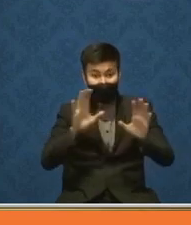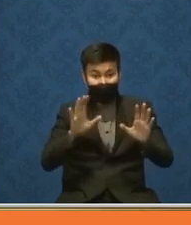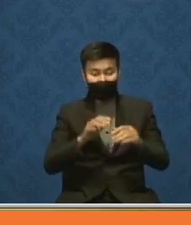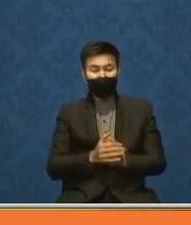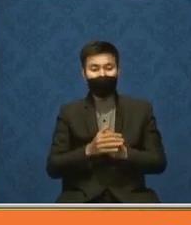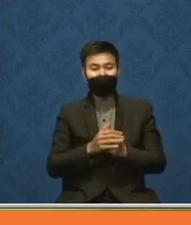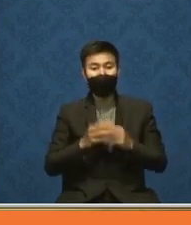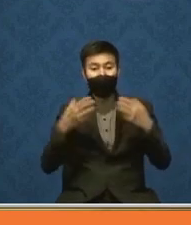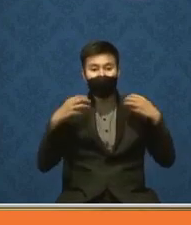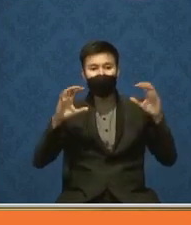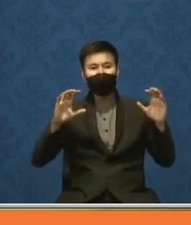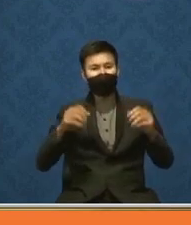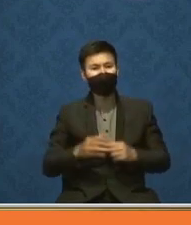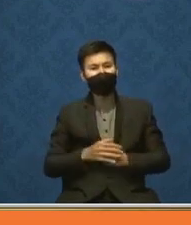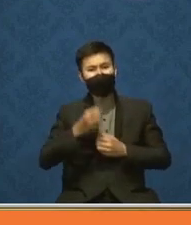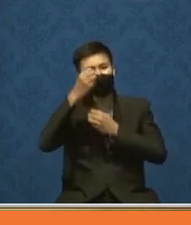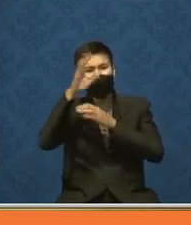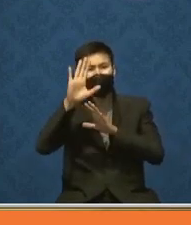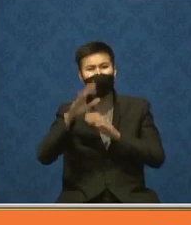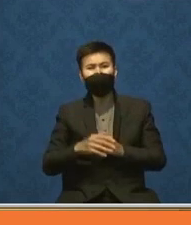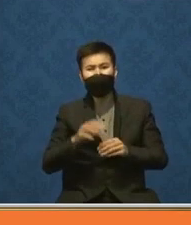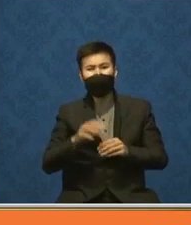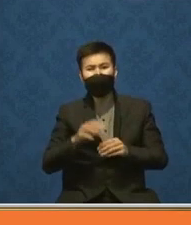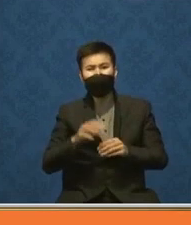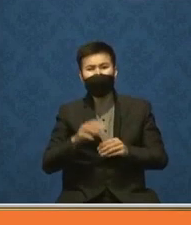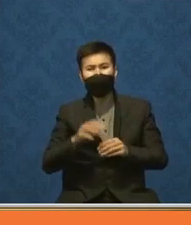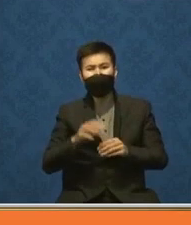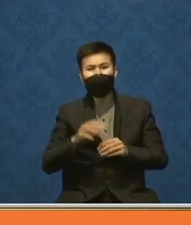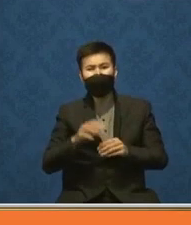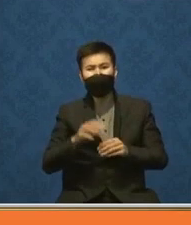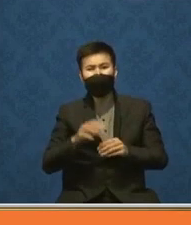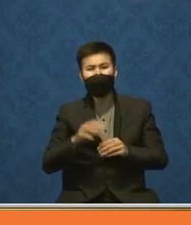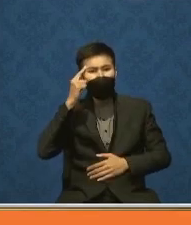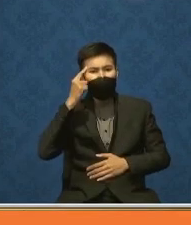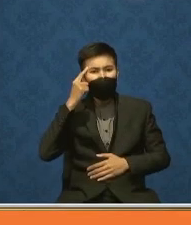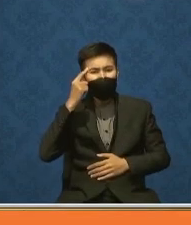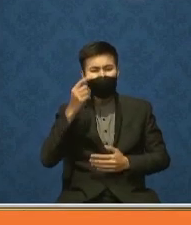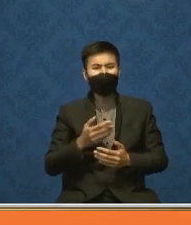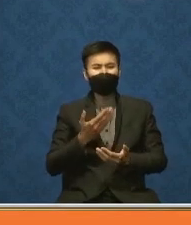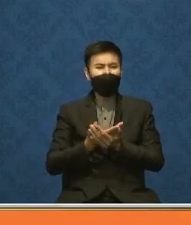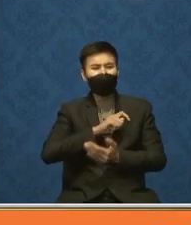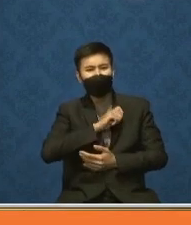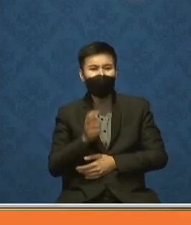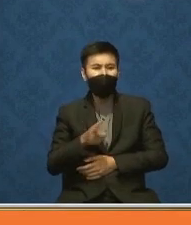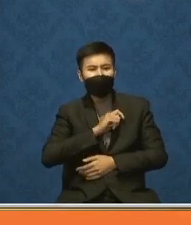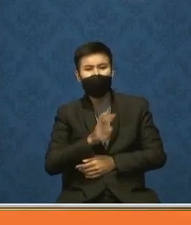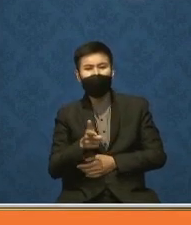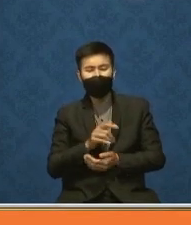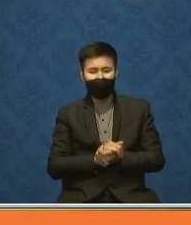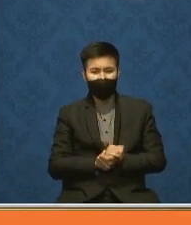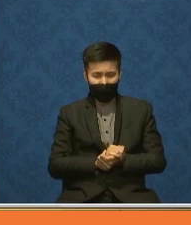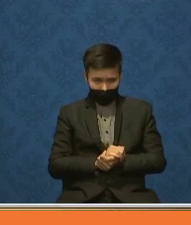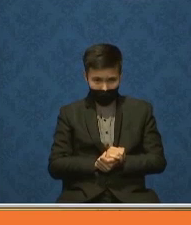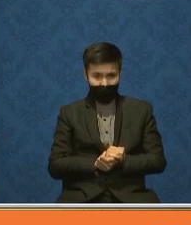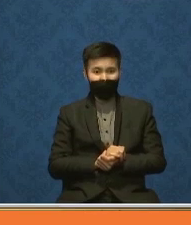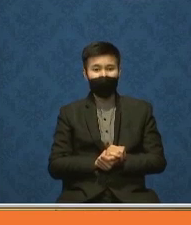ของรัฐบาลชุดนี้เนี่ยไม่เคยสนใจเลยว่ามันคุ้มค่ากับภาษีของเราไหมคือคิดแต่จะใช้ครับแล้วก็ไม่เห็นภาพอนา